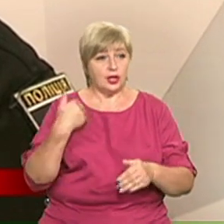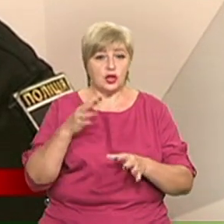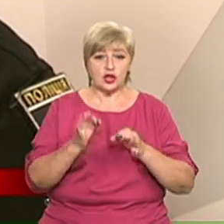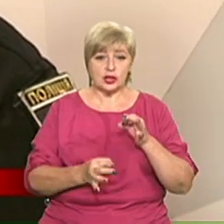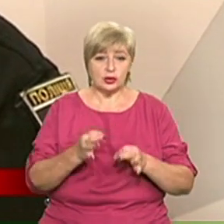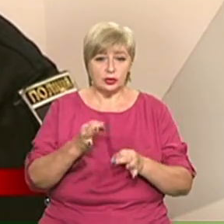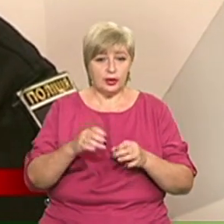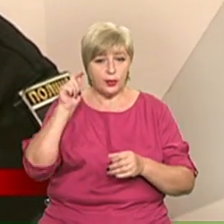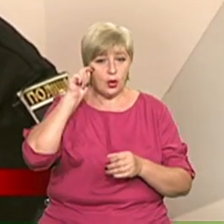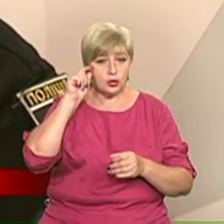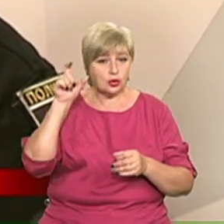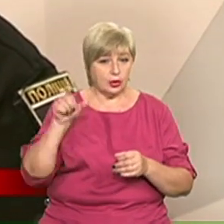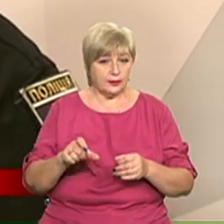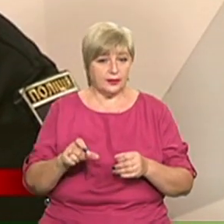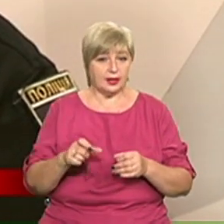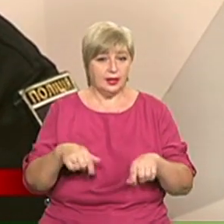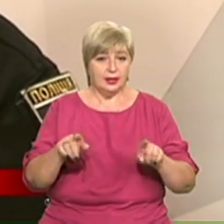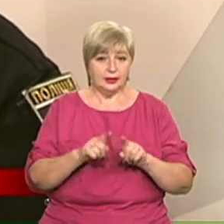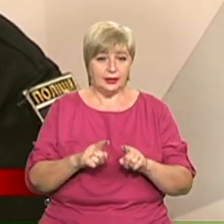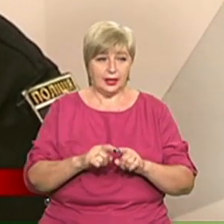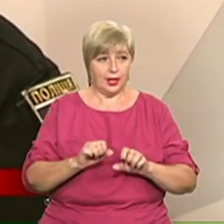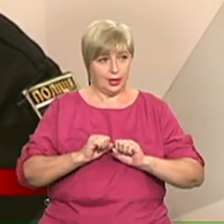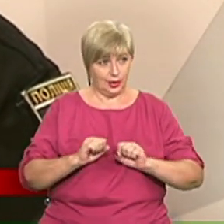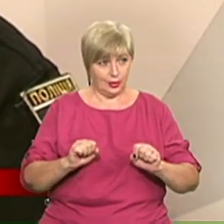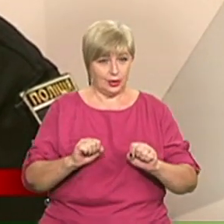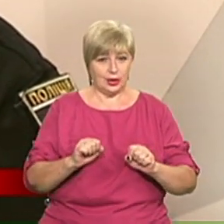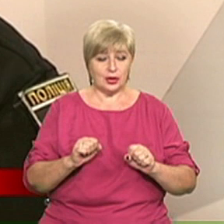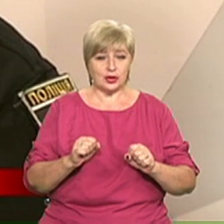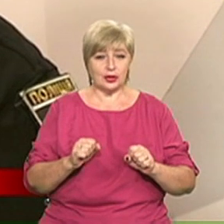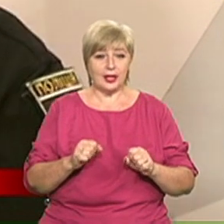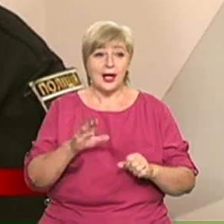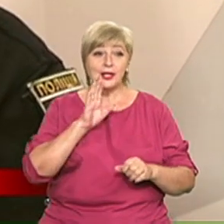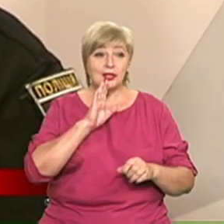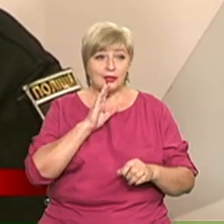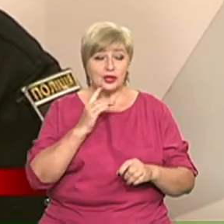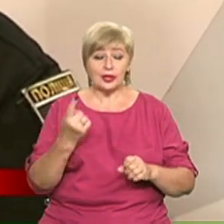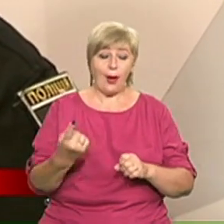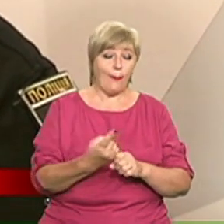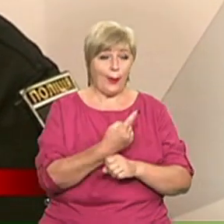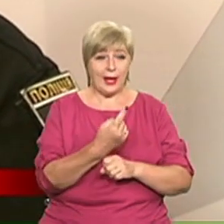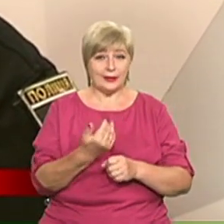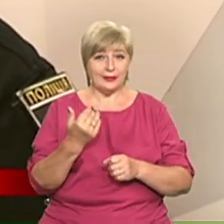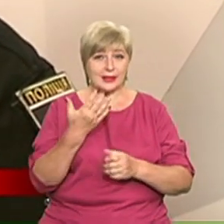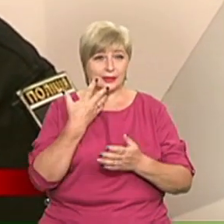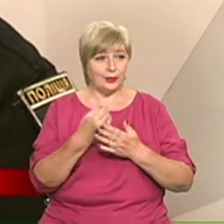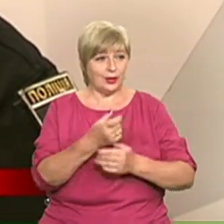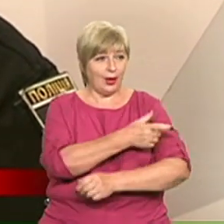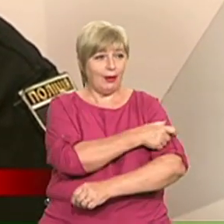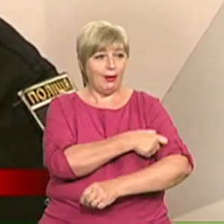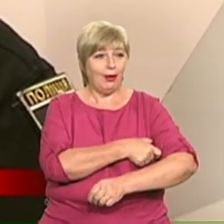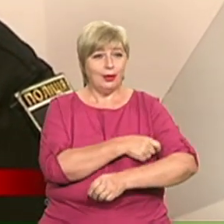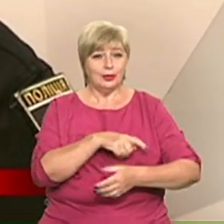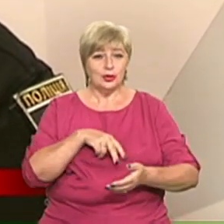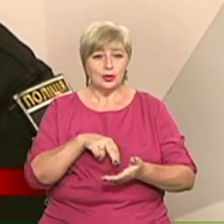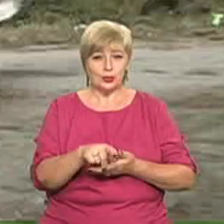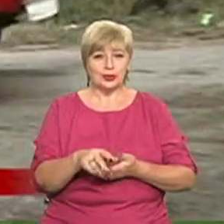засудженого чоловіка. Тобто такий героїчний трошки так вчинок від дівчини, яка вперше, в принципі, вийшла на охорону